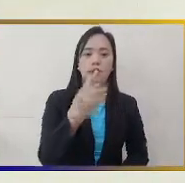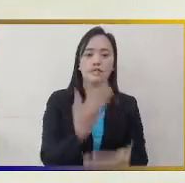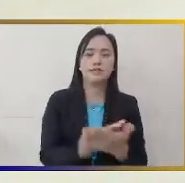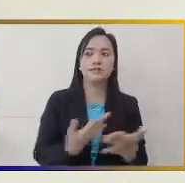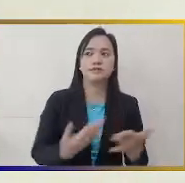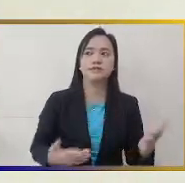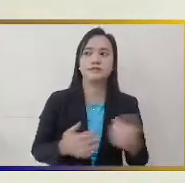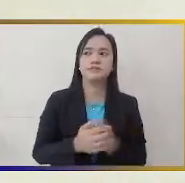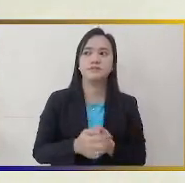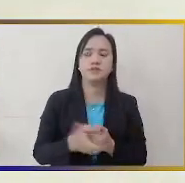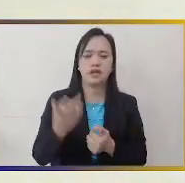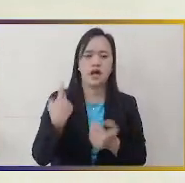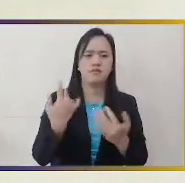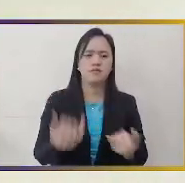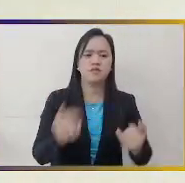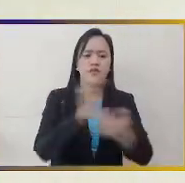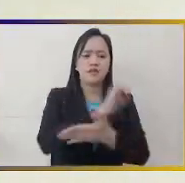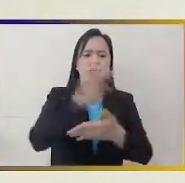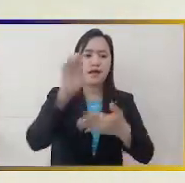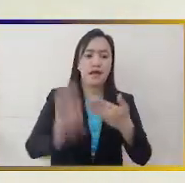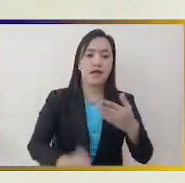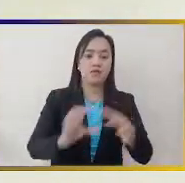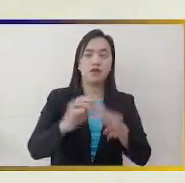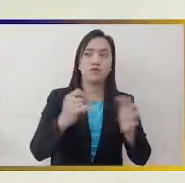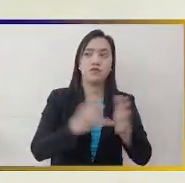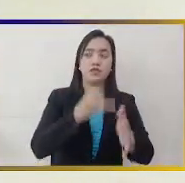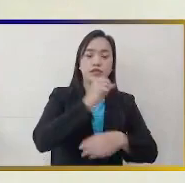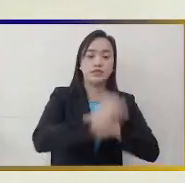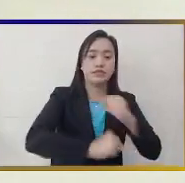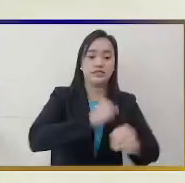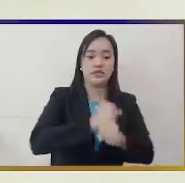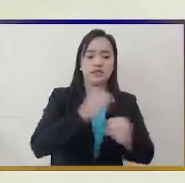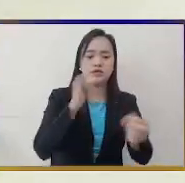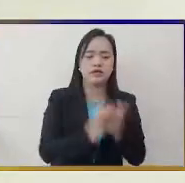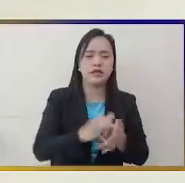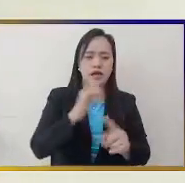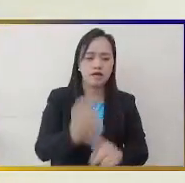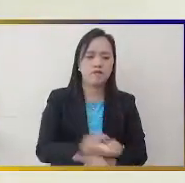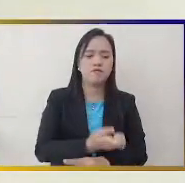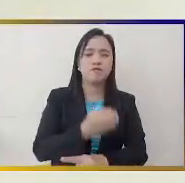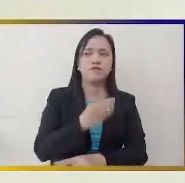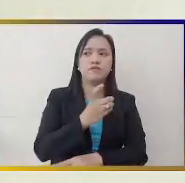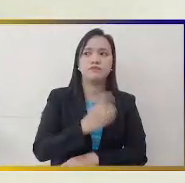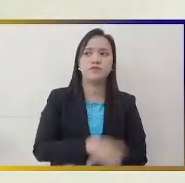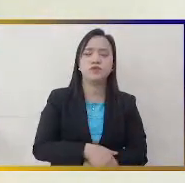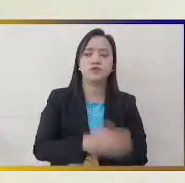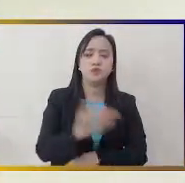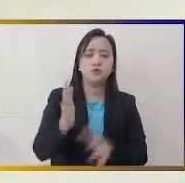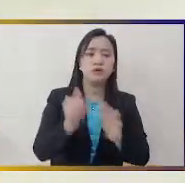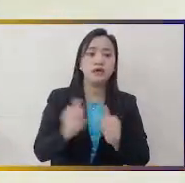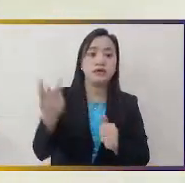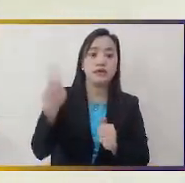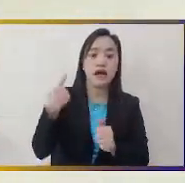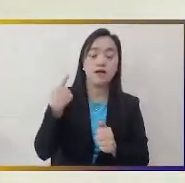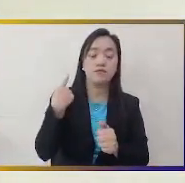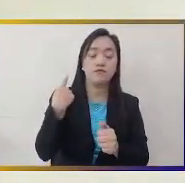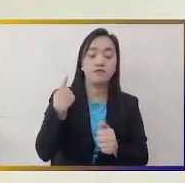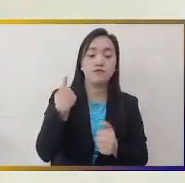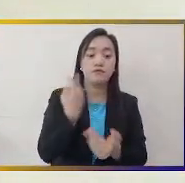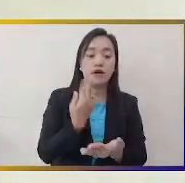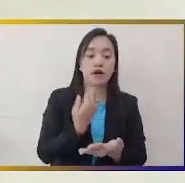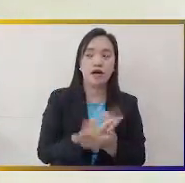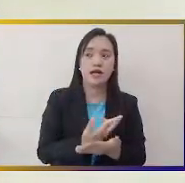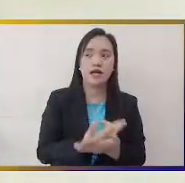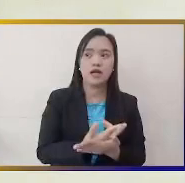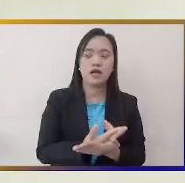malapit ng matapos ang taon yung sinasabi ng ating mahal na Pastor na humingi kayo ng record sa opisina ni